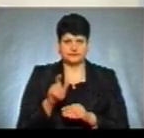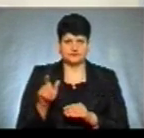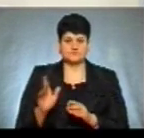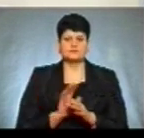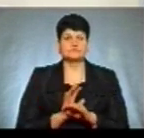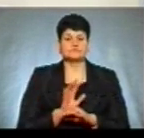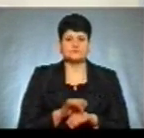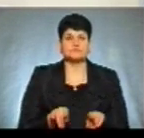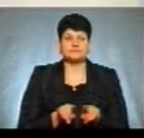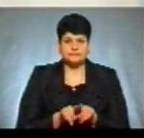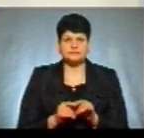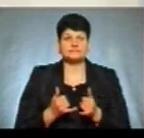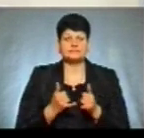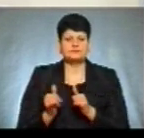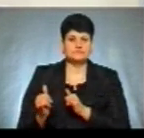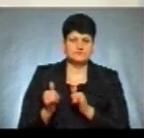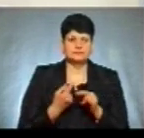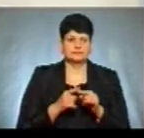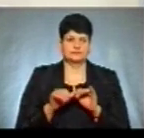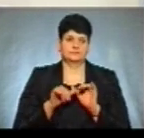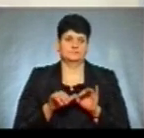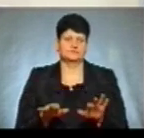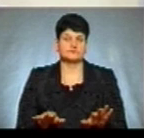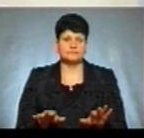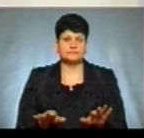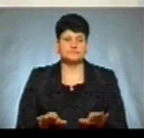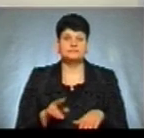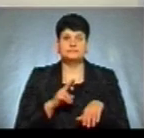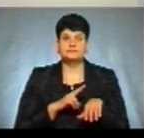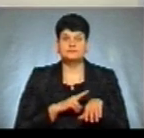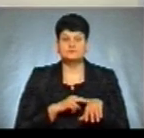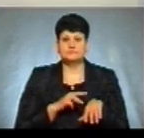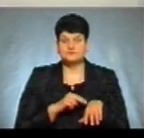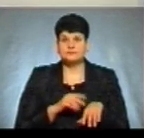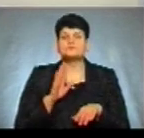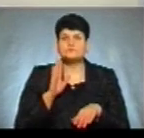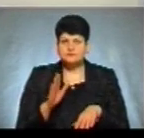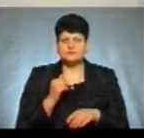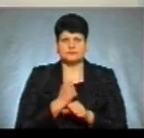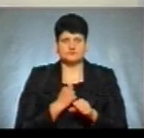направлено також для забезпечення якраз цього процесу. Поліцейські будуть